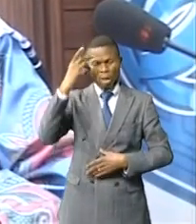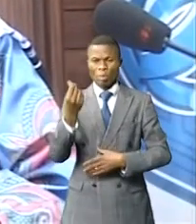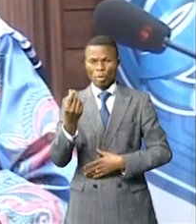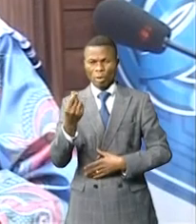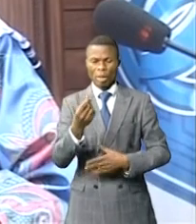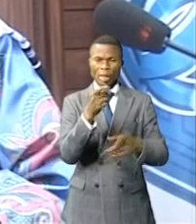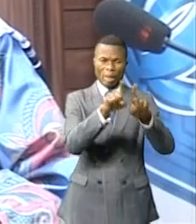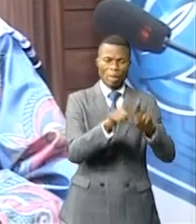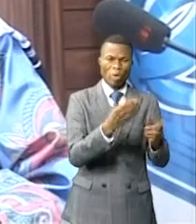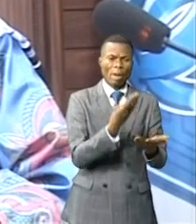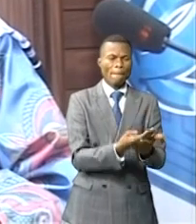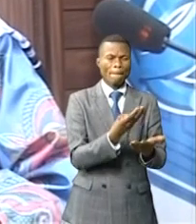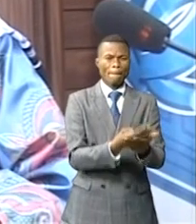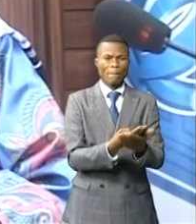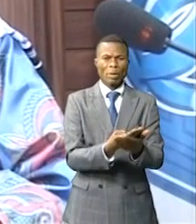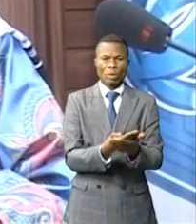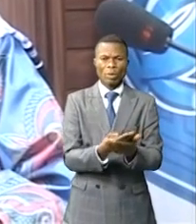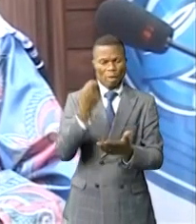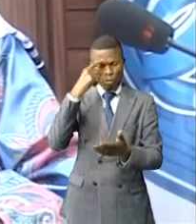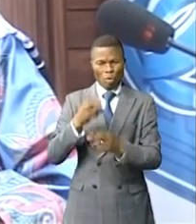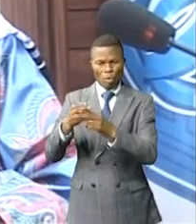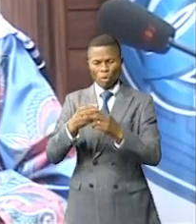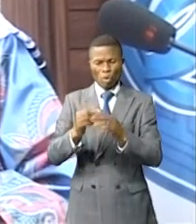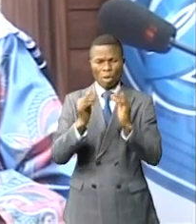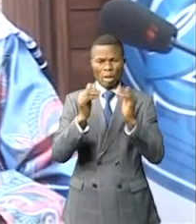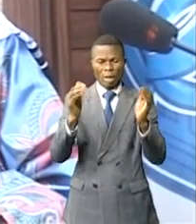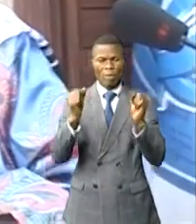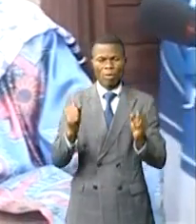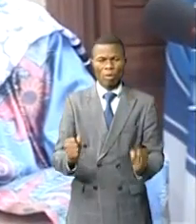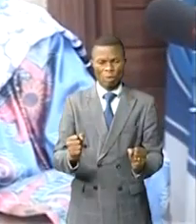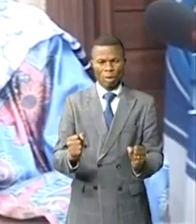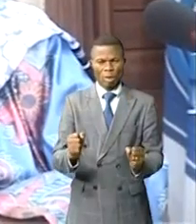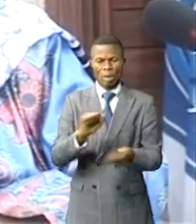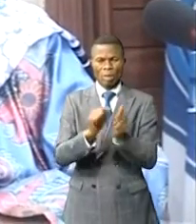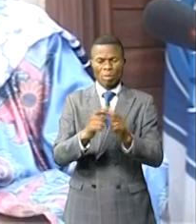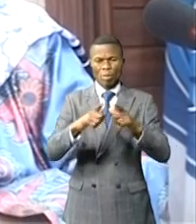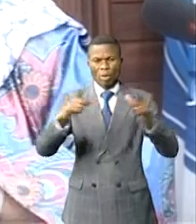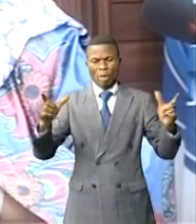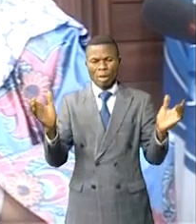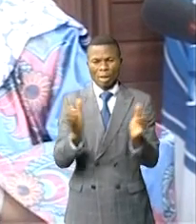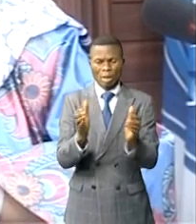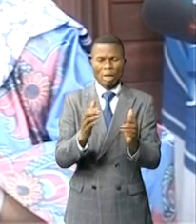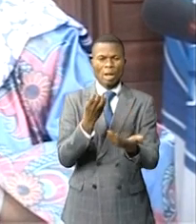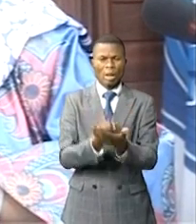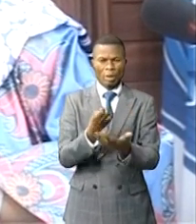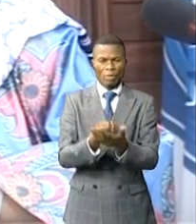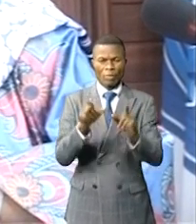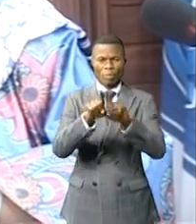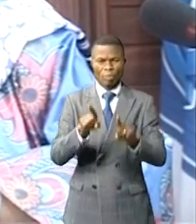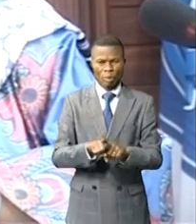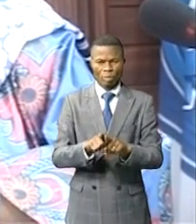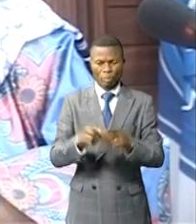et budgétaires à l'effet d'assurer la stabilité du cadre macroéconomique. Et enfin,